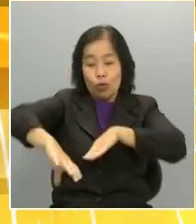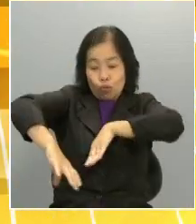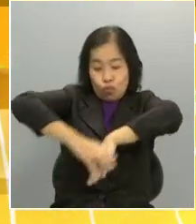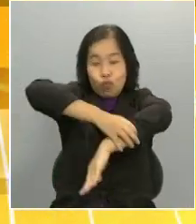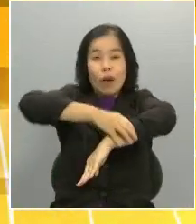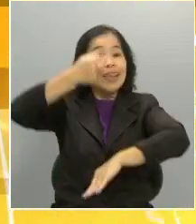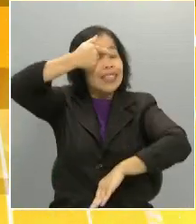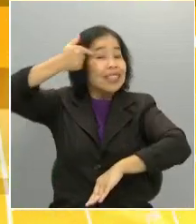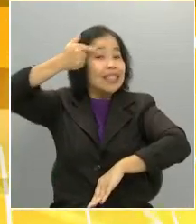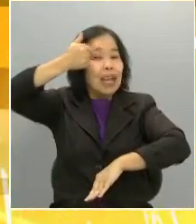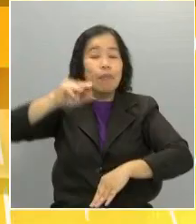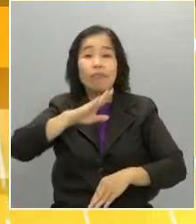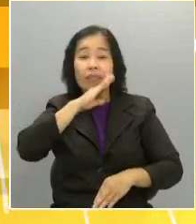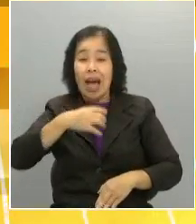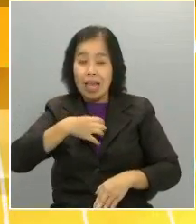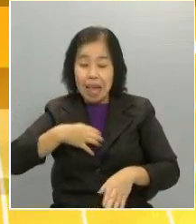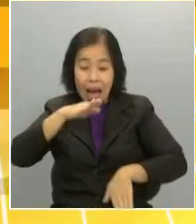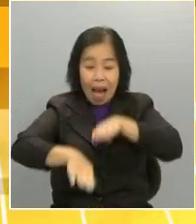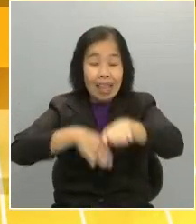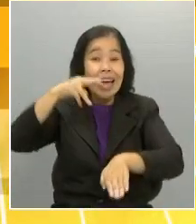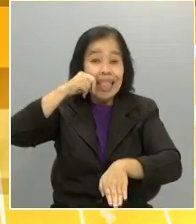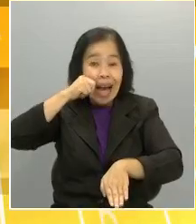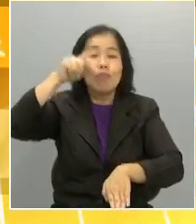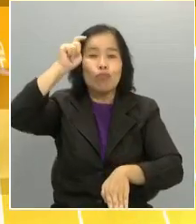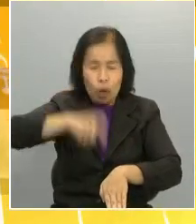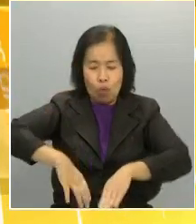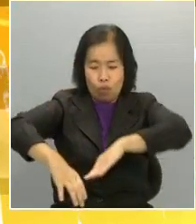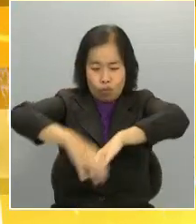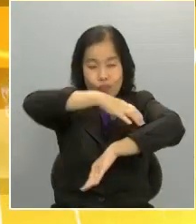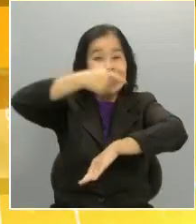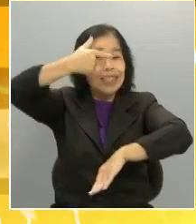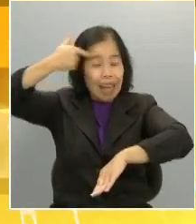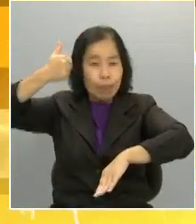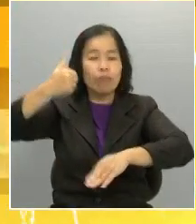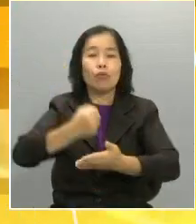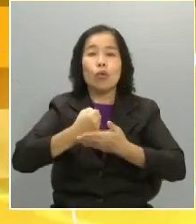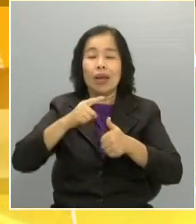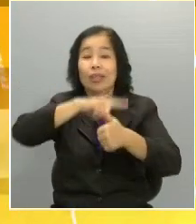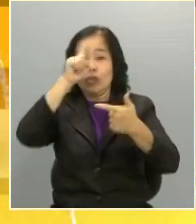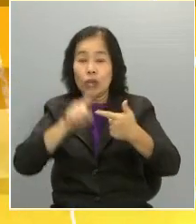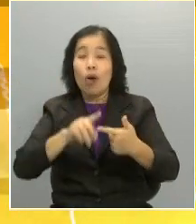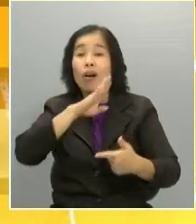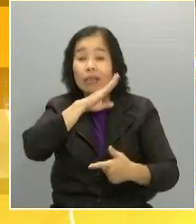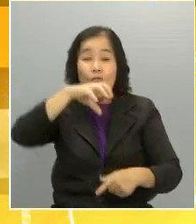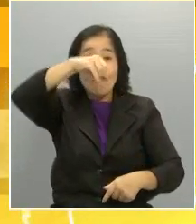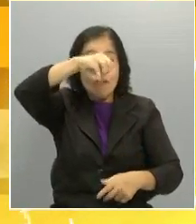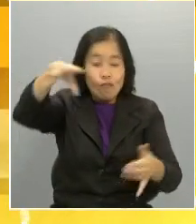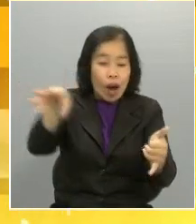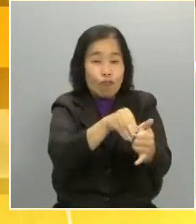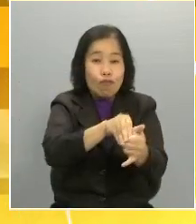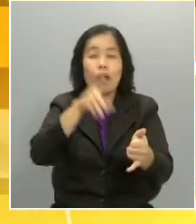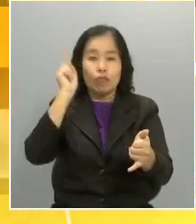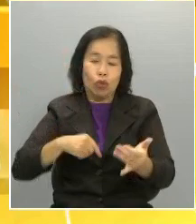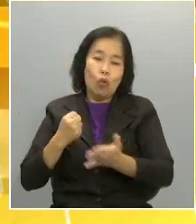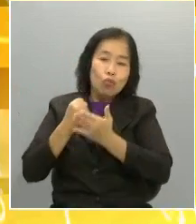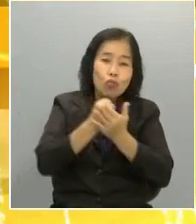างเวลาคุณจะเดินลุยน้ำคุณต้องใส่บูทยางการช่วยผู้ที่ถูกไฟดูดเนี่ยจะต้องช่วยตามหลักการแน